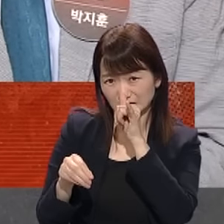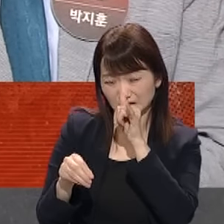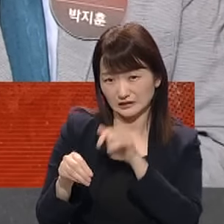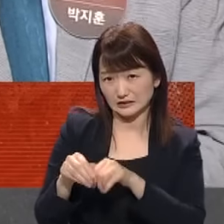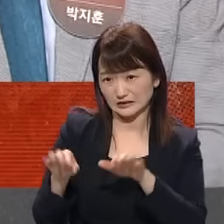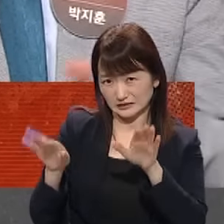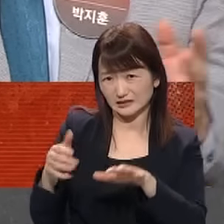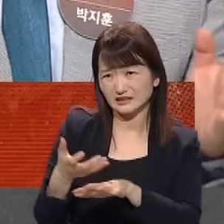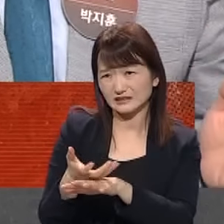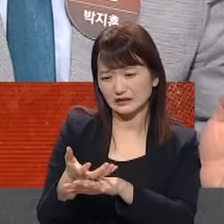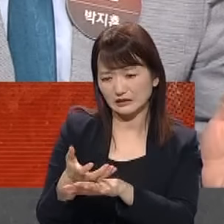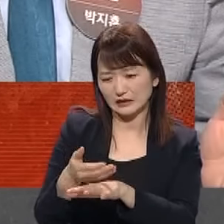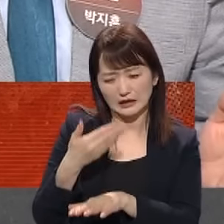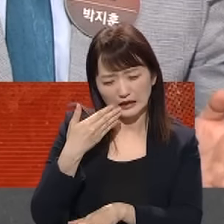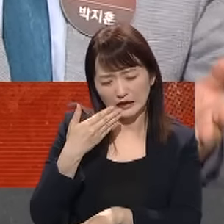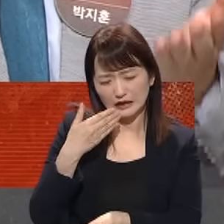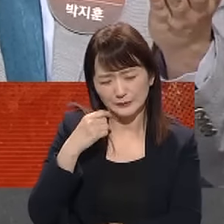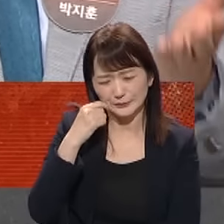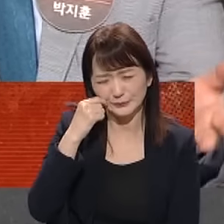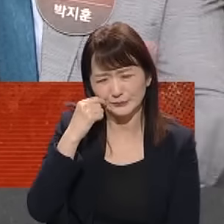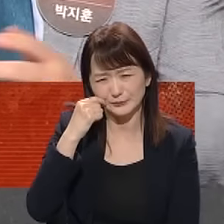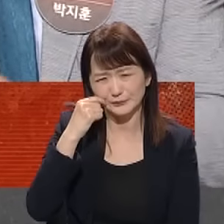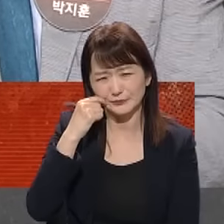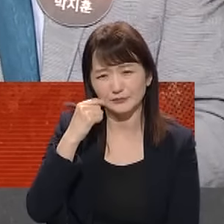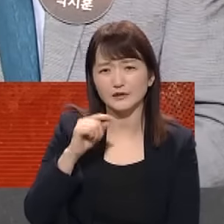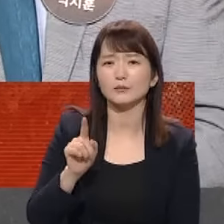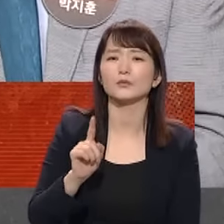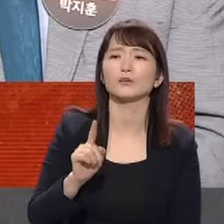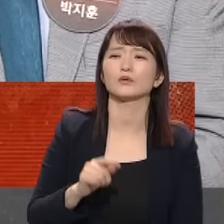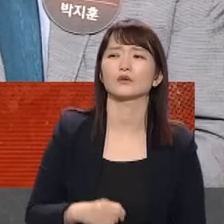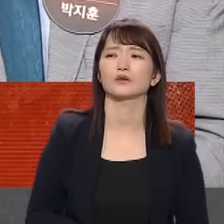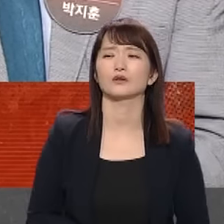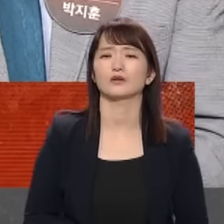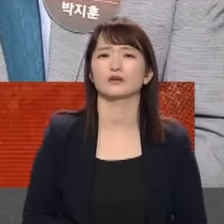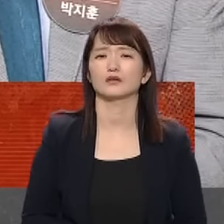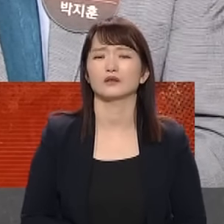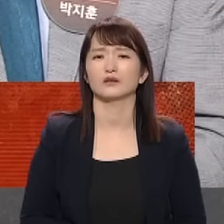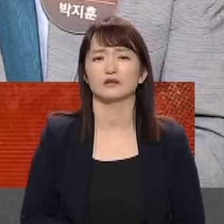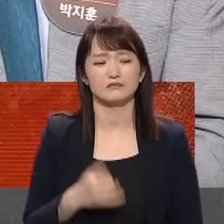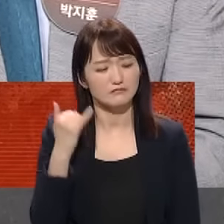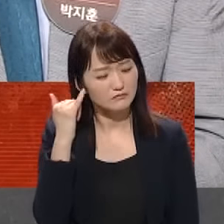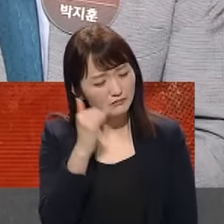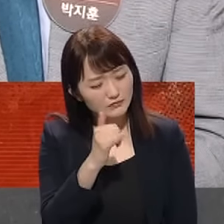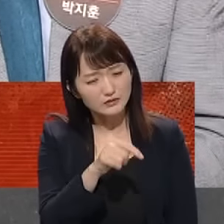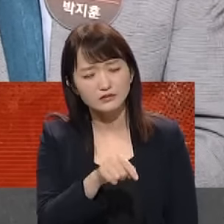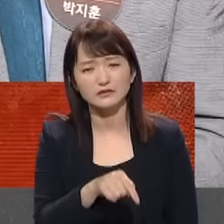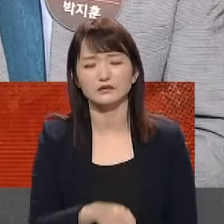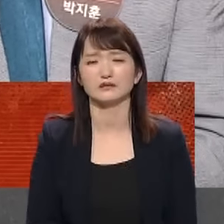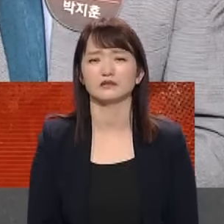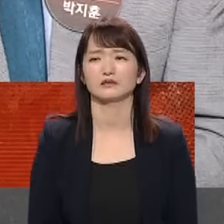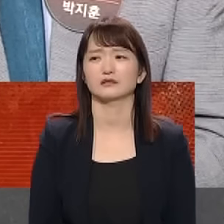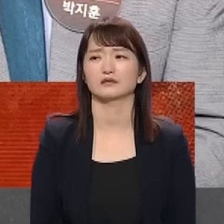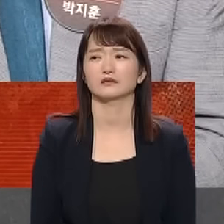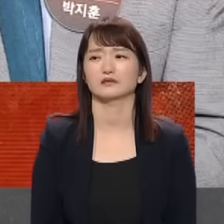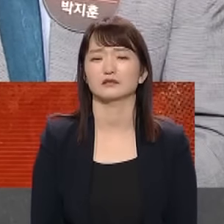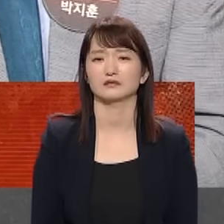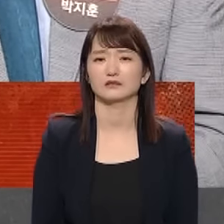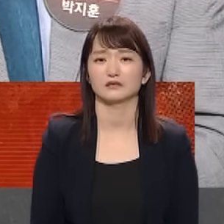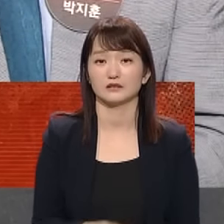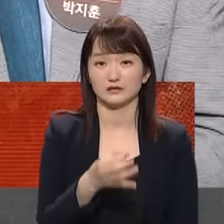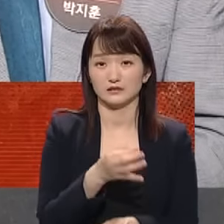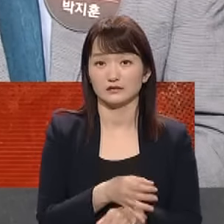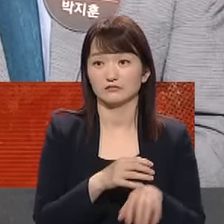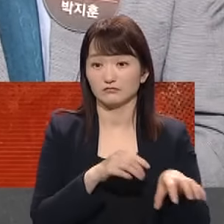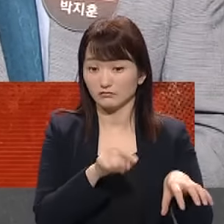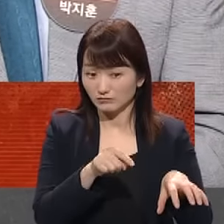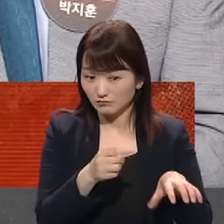깃털로 추정이 돼서 더 이상 먹지를 못하고 이 뭐냐라고 이렇게 요청을 좀 하니까 처음에 그 구입처 거기서는